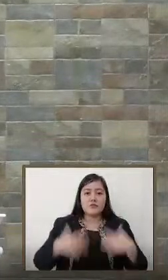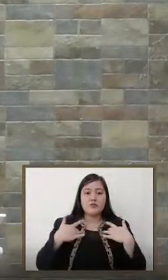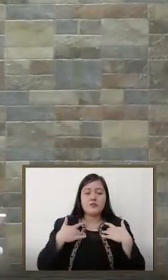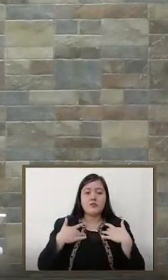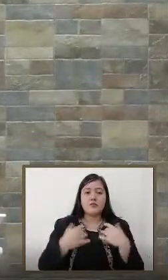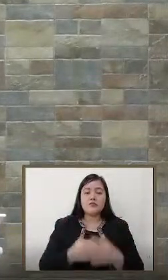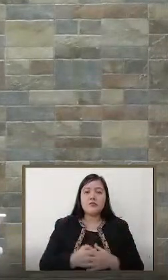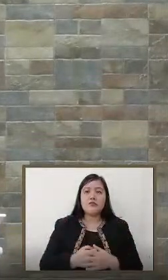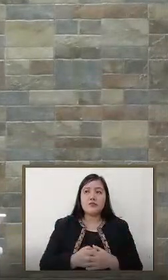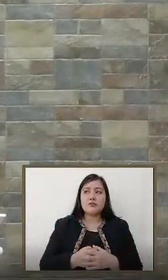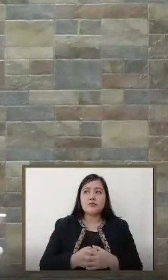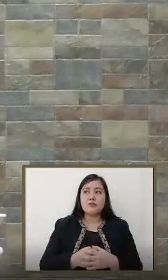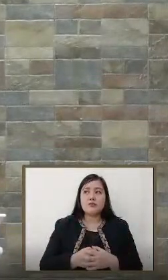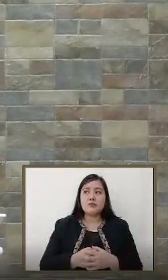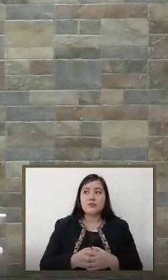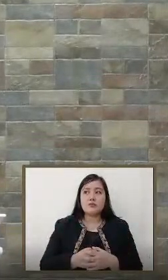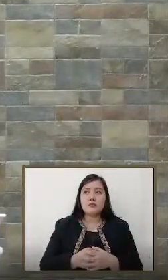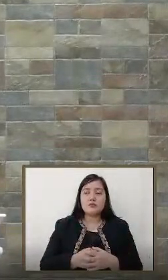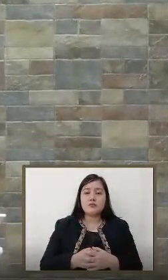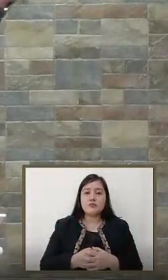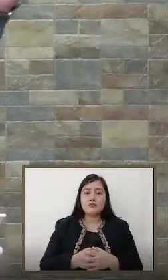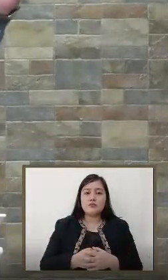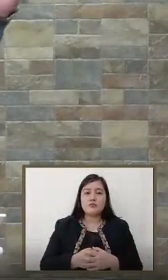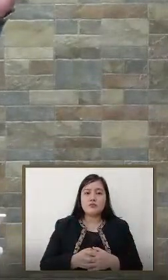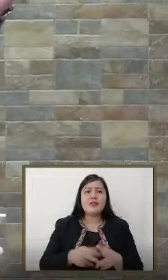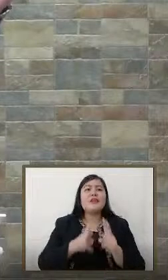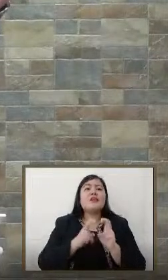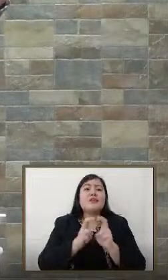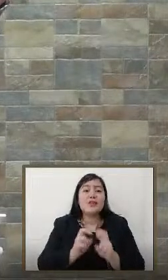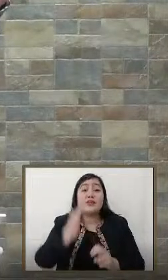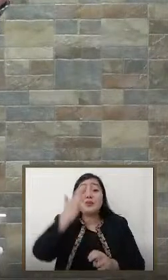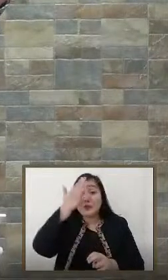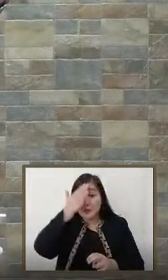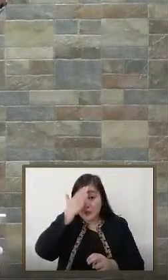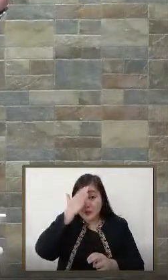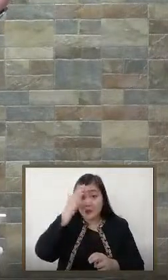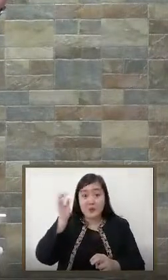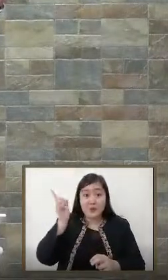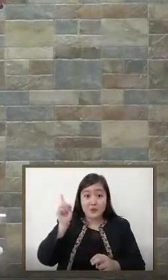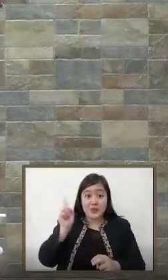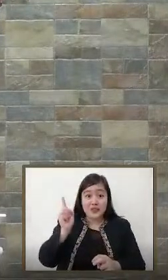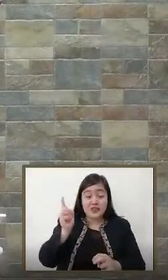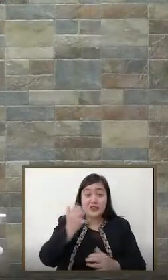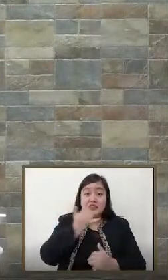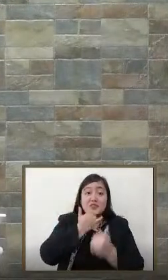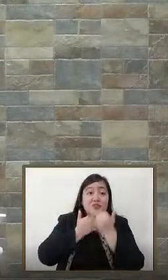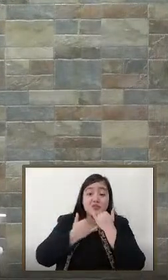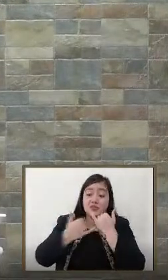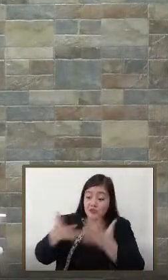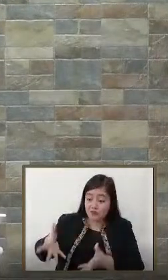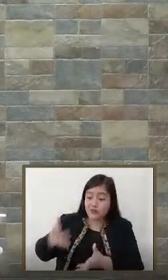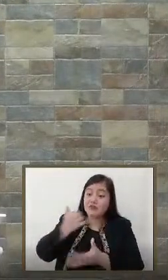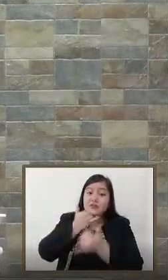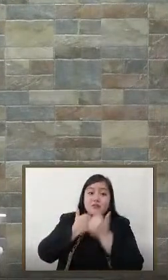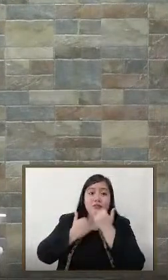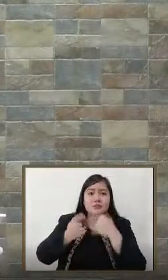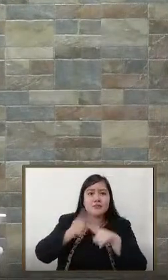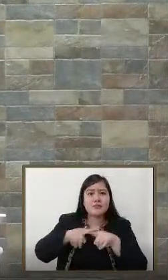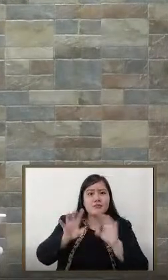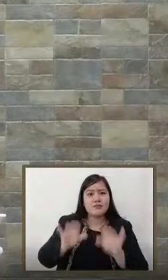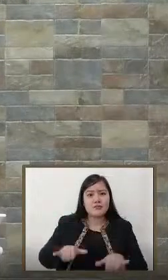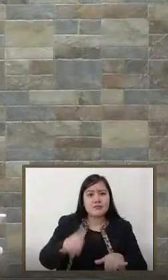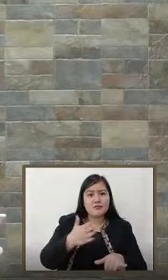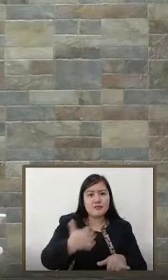eh. Na alam mong mali yung sinusundan mo, sumunod ka pa. Amen? Ikaw may wisdom na binigay siya ng